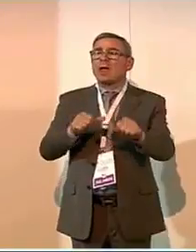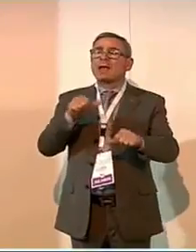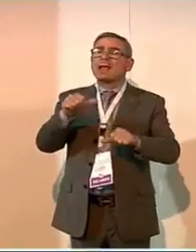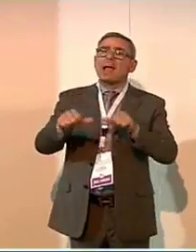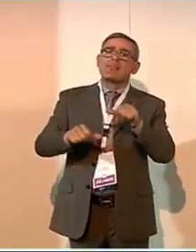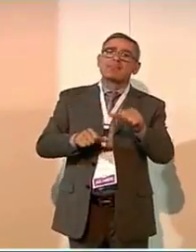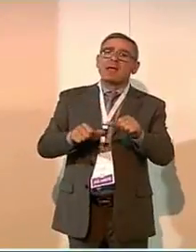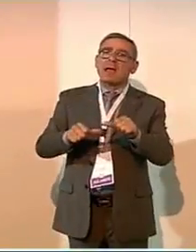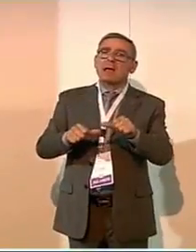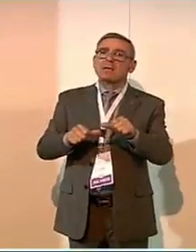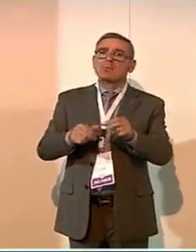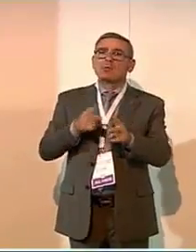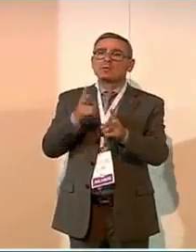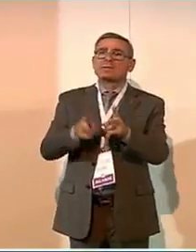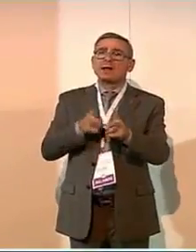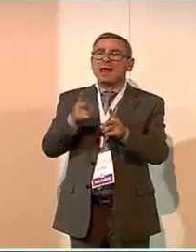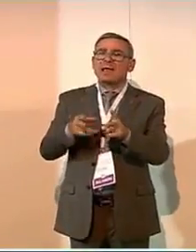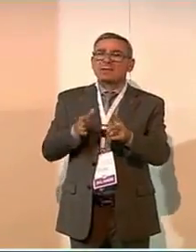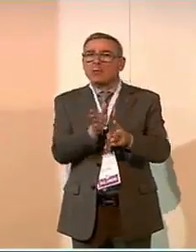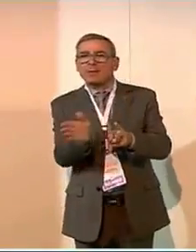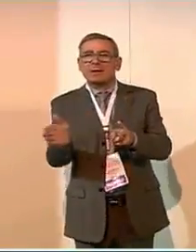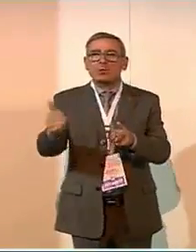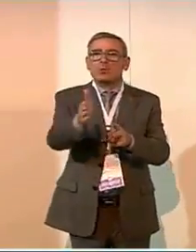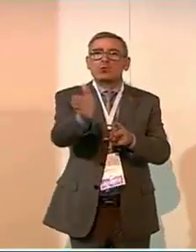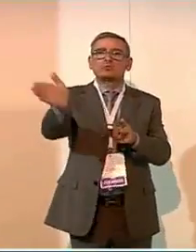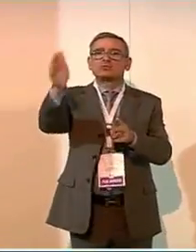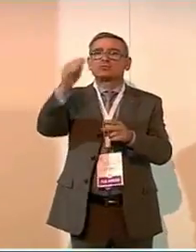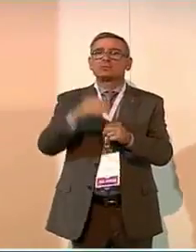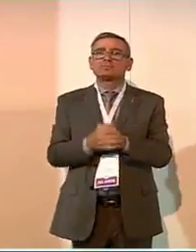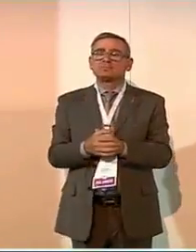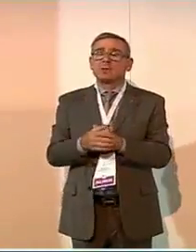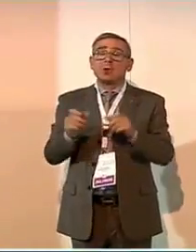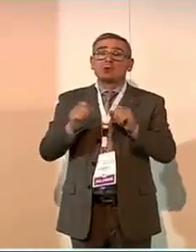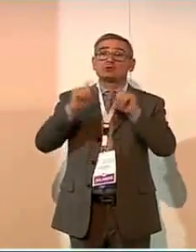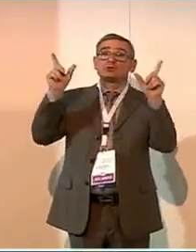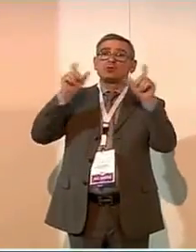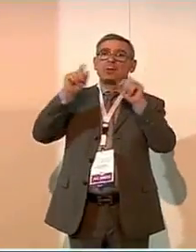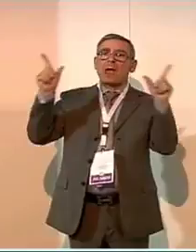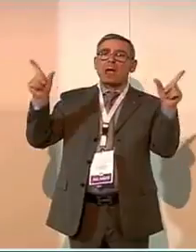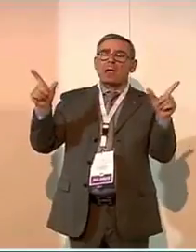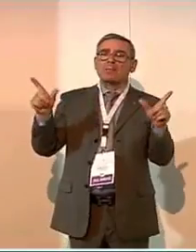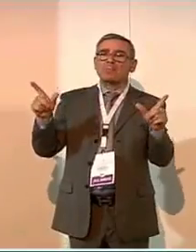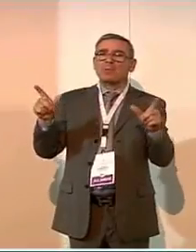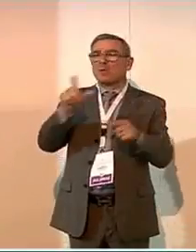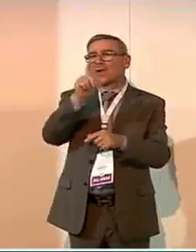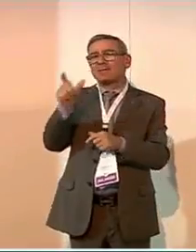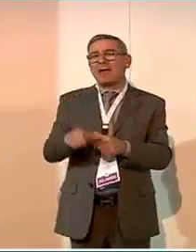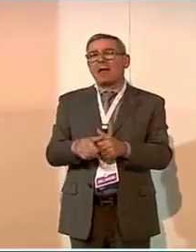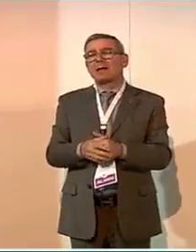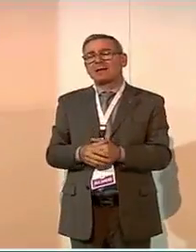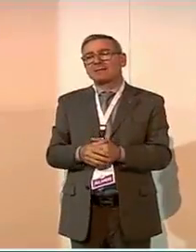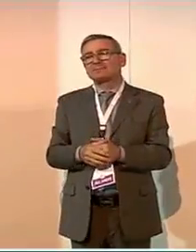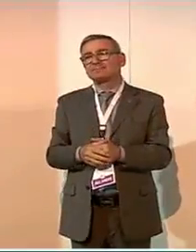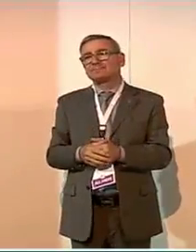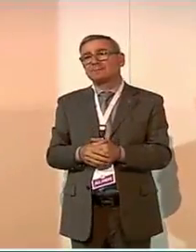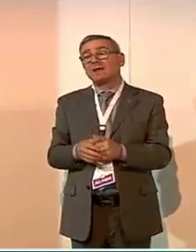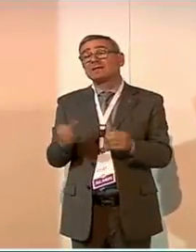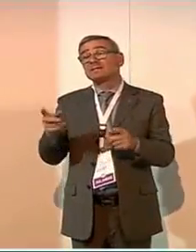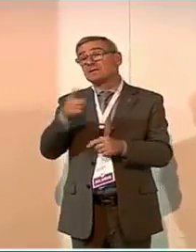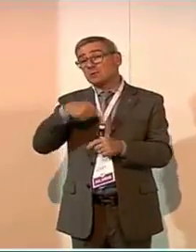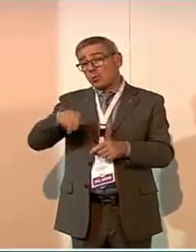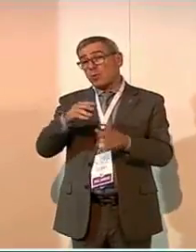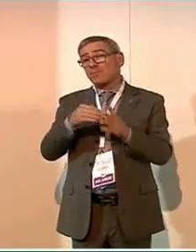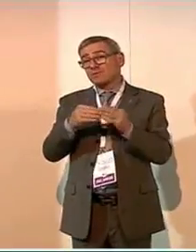del treno stupiamo lo questo meraviglioso paese e io sono certo che se lo faremo